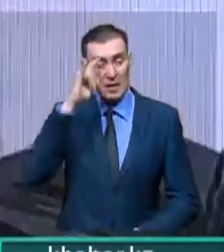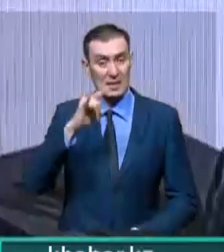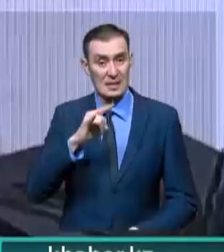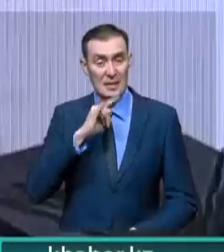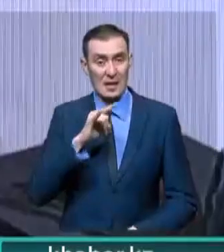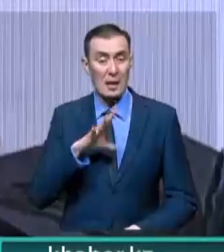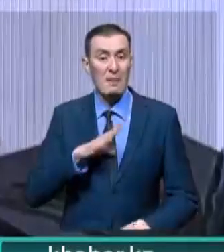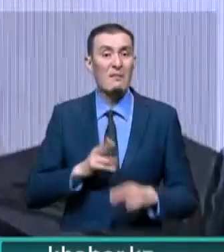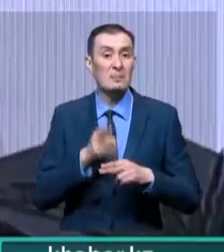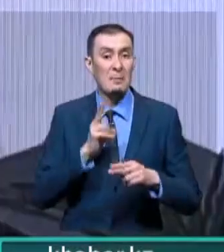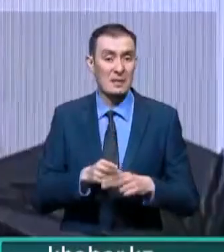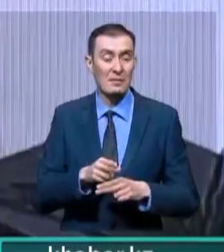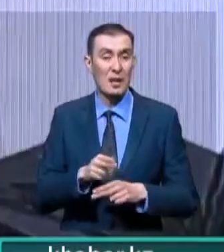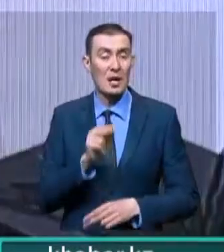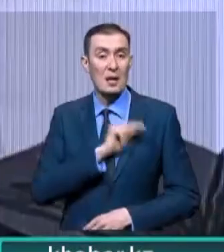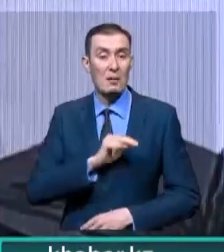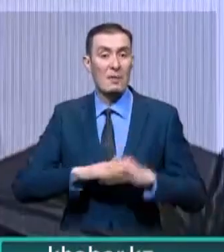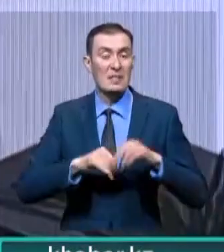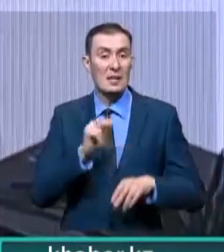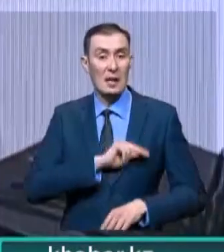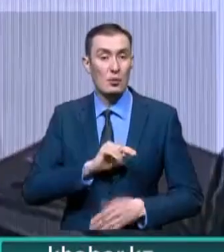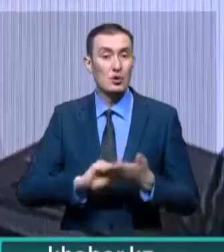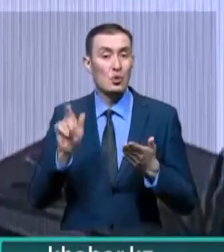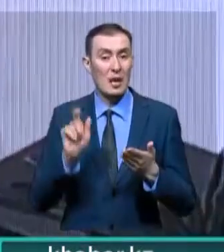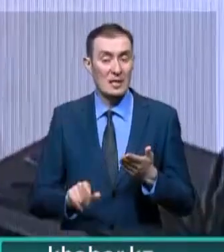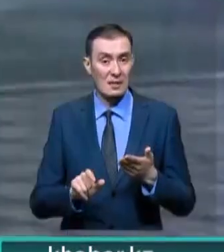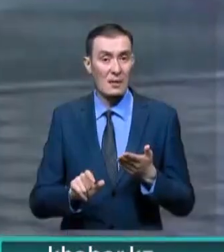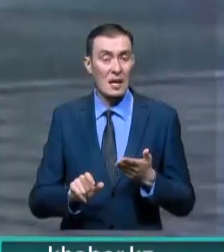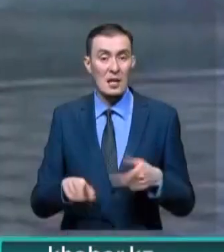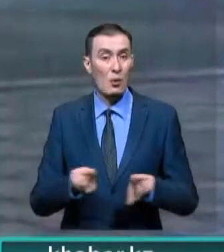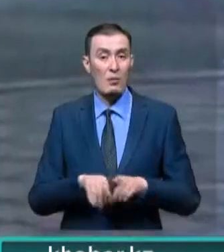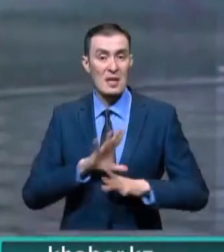Казахстан воспрепятствование законной профессиональной деятельности журналиста